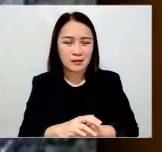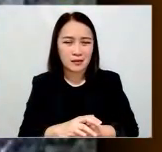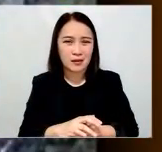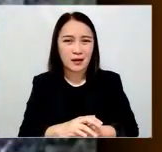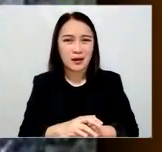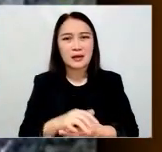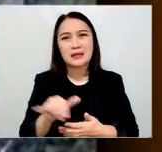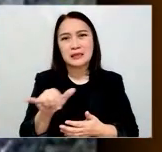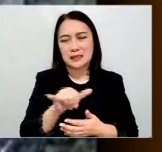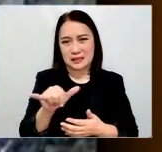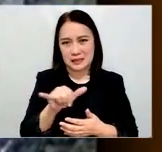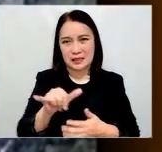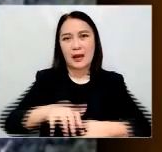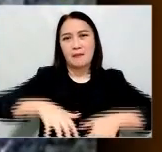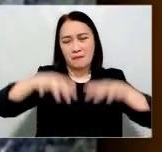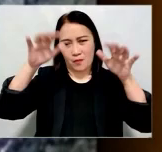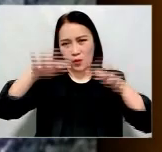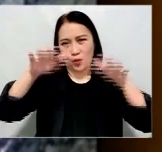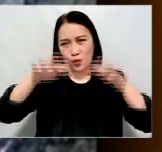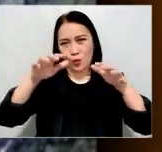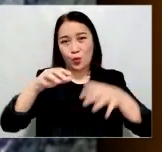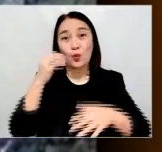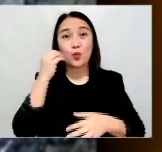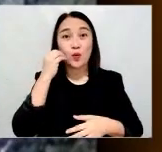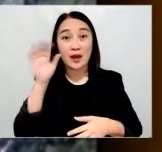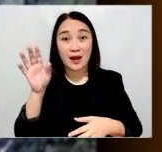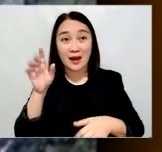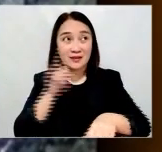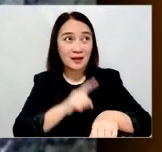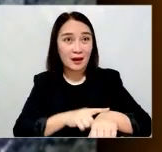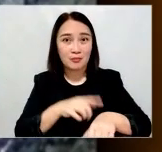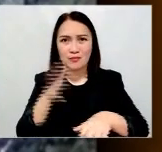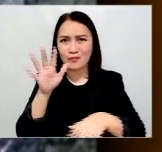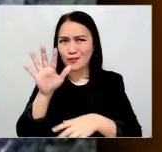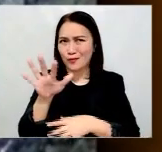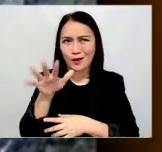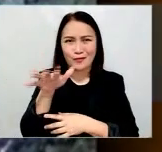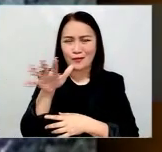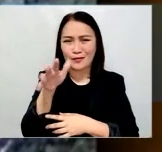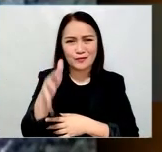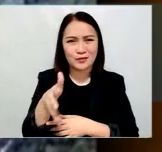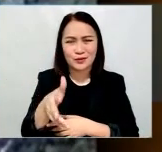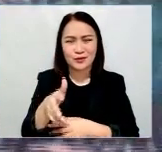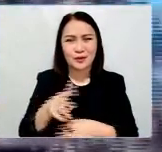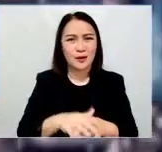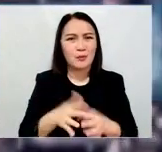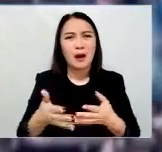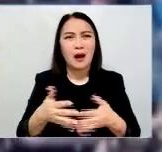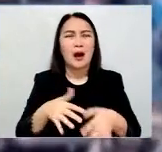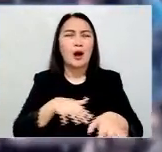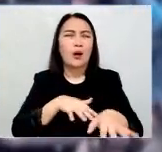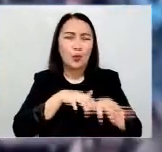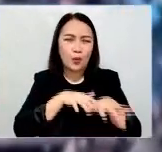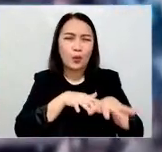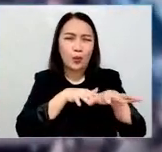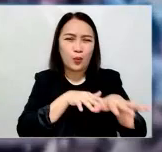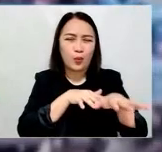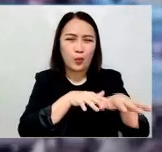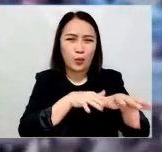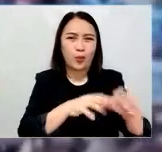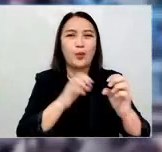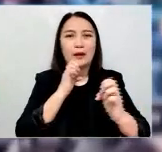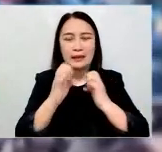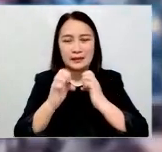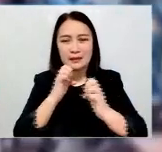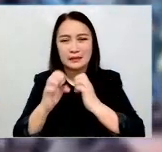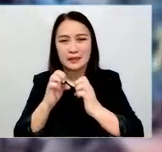Dahil bumuhos ang ulan sa oras ng uwian galing trabaho, matinding traffic ang naranasan sa EDSA. Sa EDSA Reliance, maraming